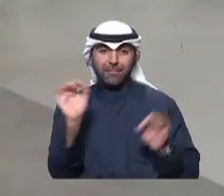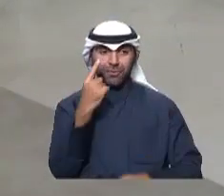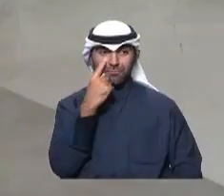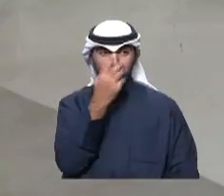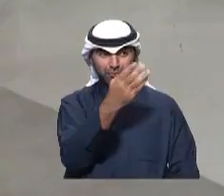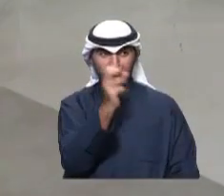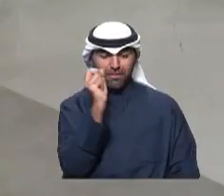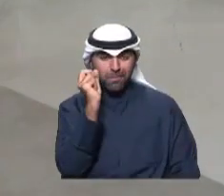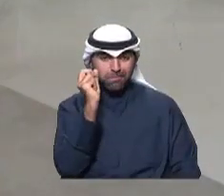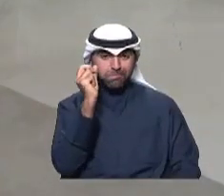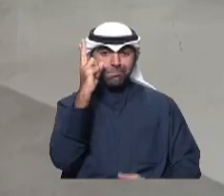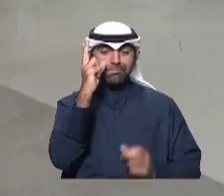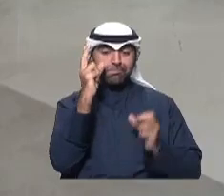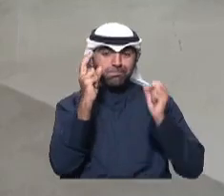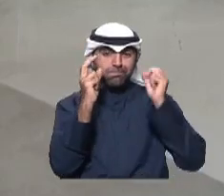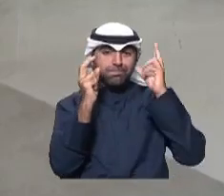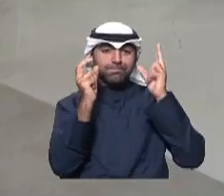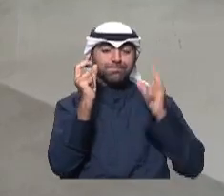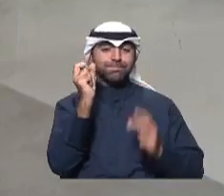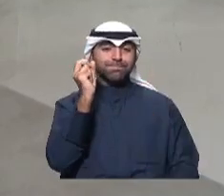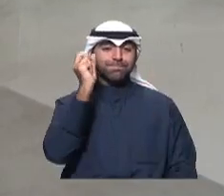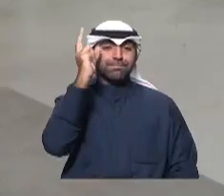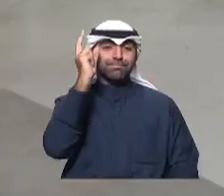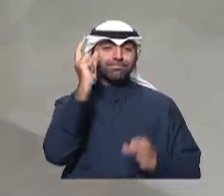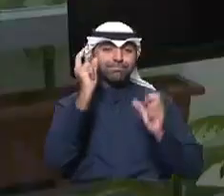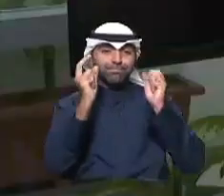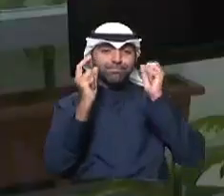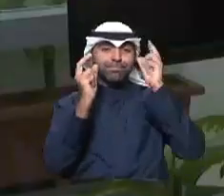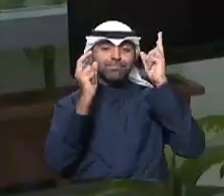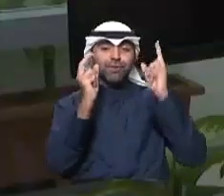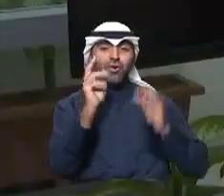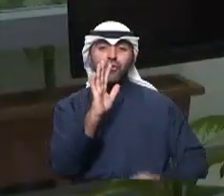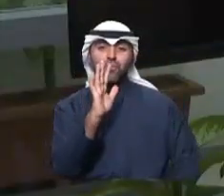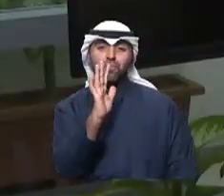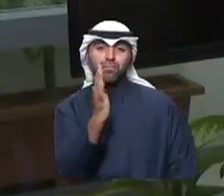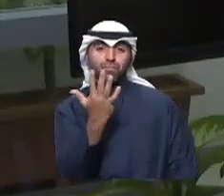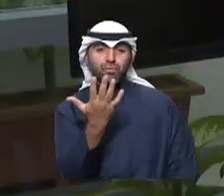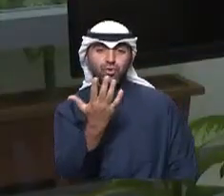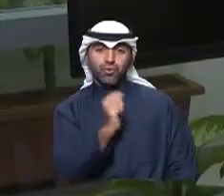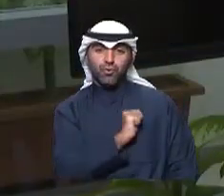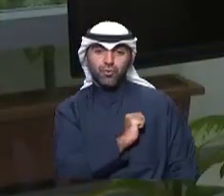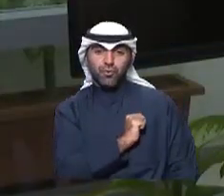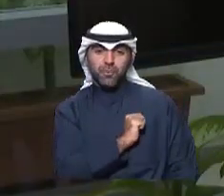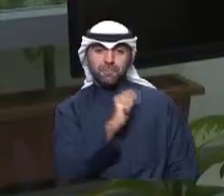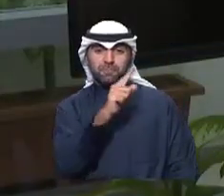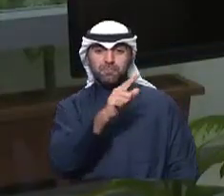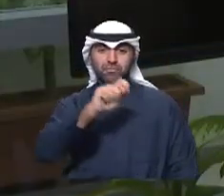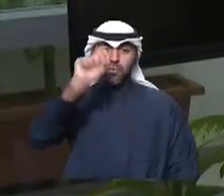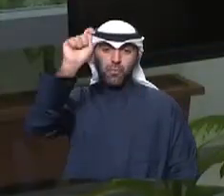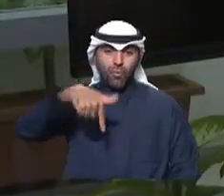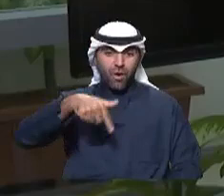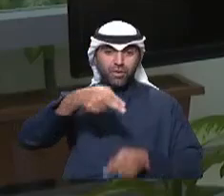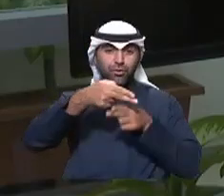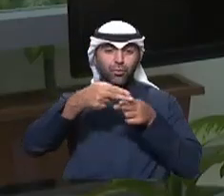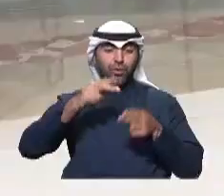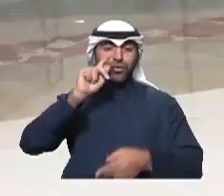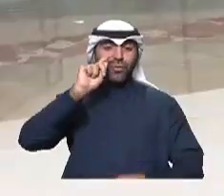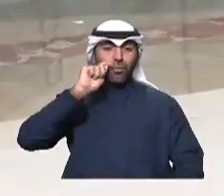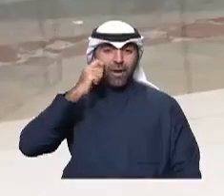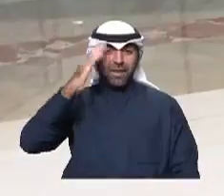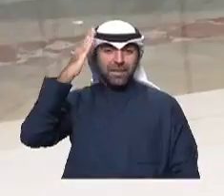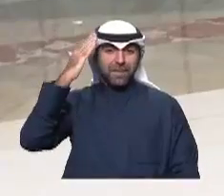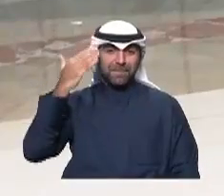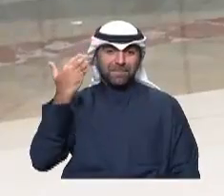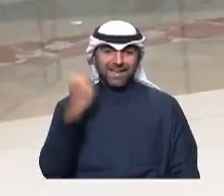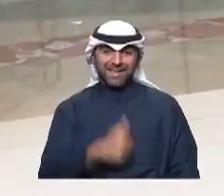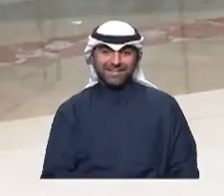وهذا، لكن هي كفكرة أول مرة تنطرح طائرة بأربع جوانح قابلة للإطباق والدوران.